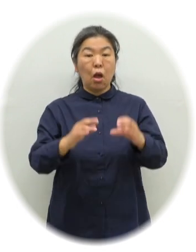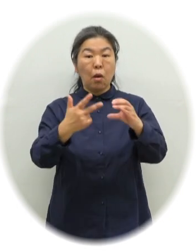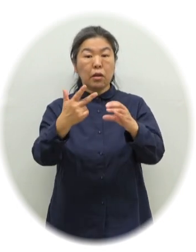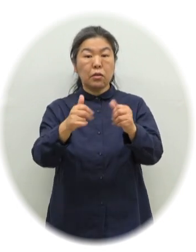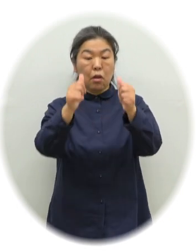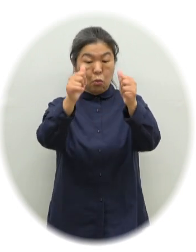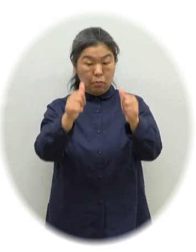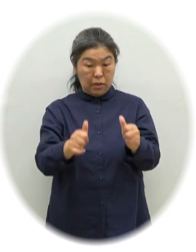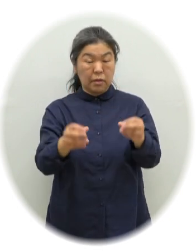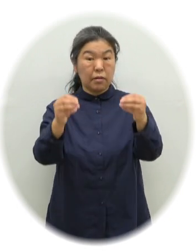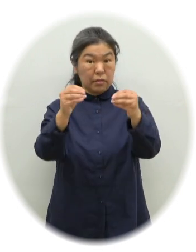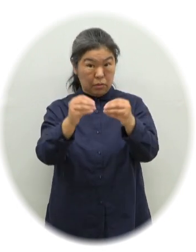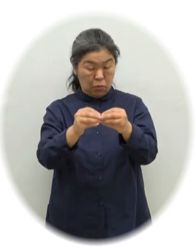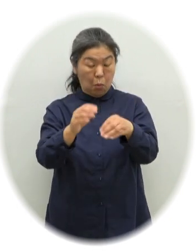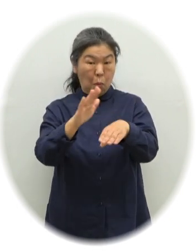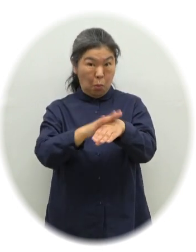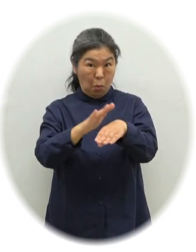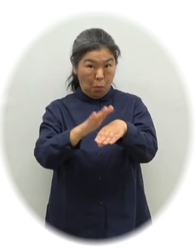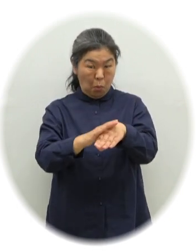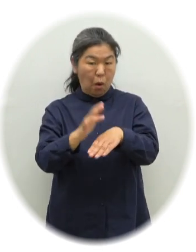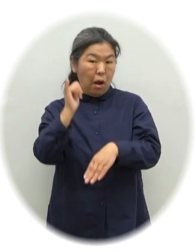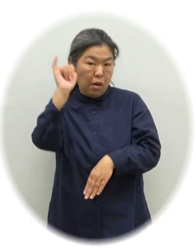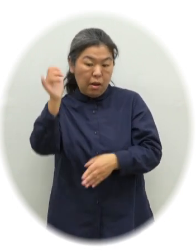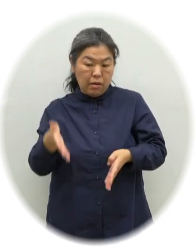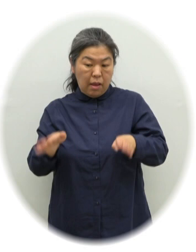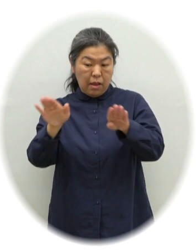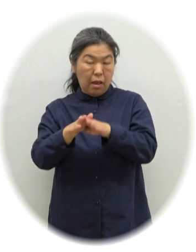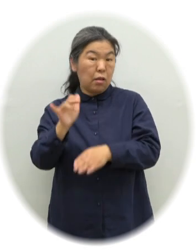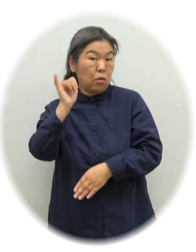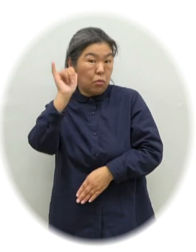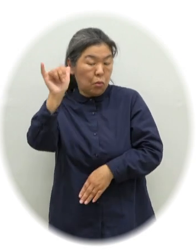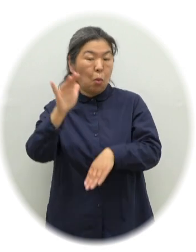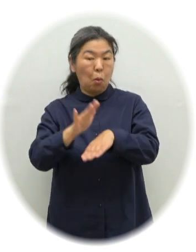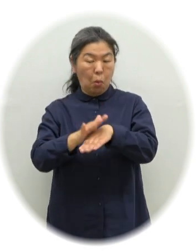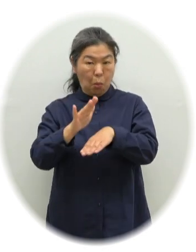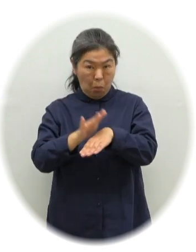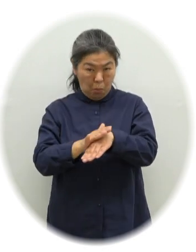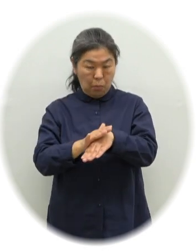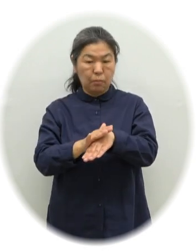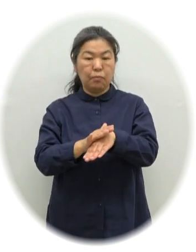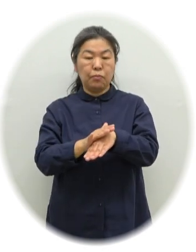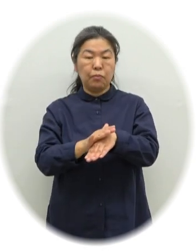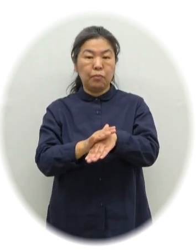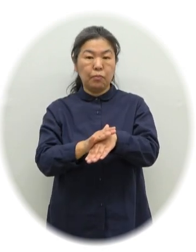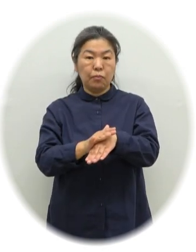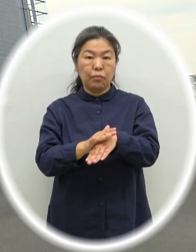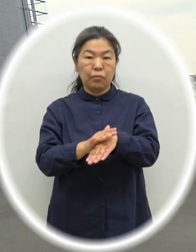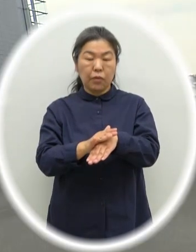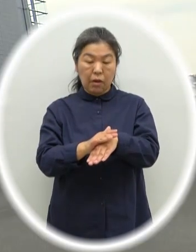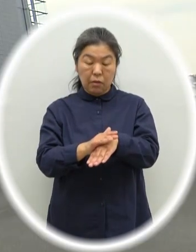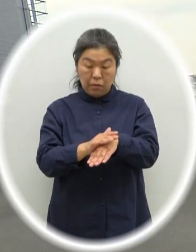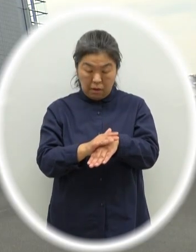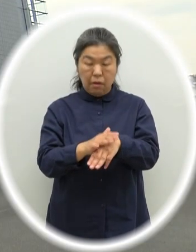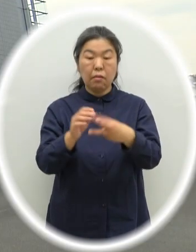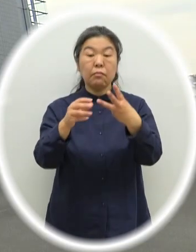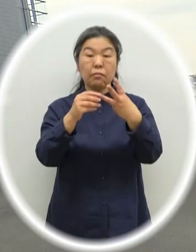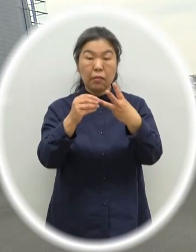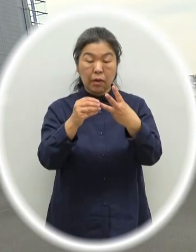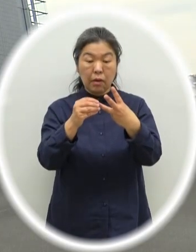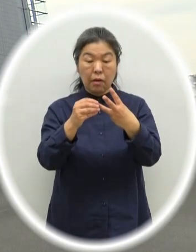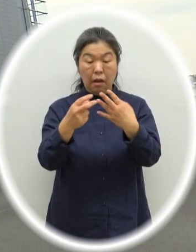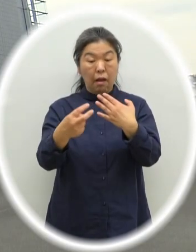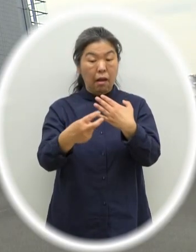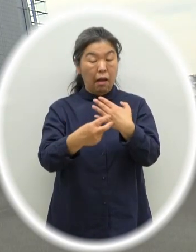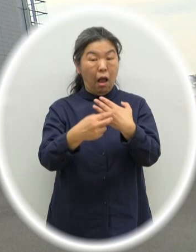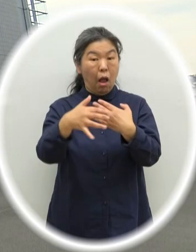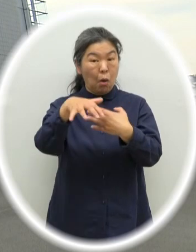ブサイトにアクセスするか、コールセンターに電話をしていただいて予約をしていただきます。もう一つは、一